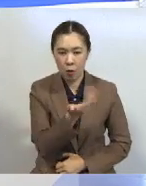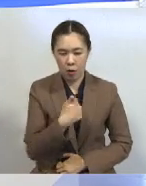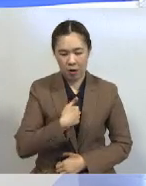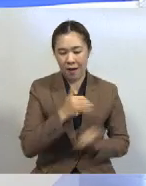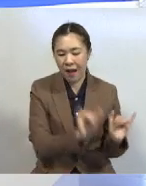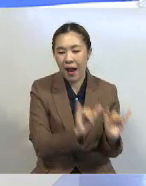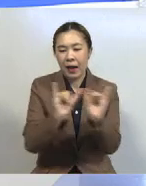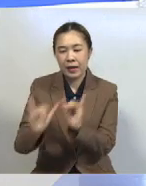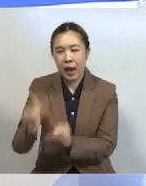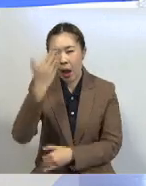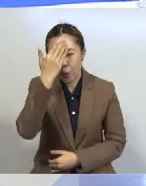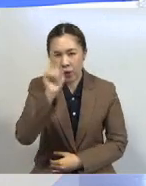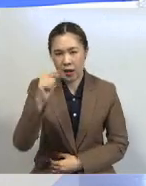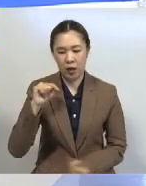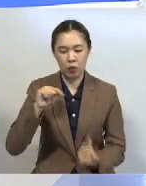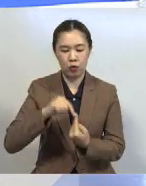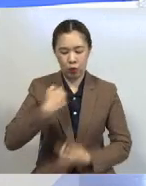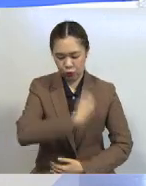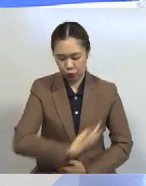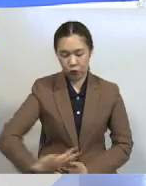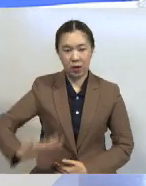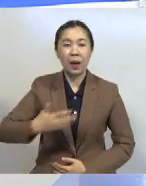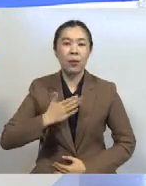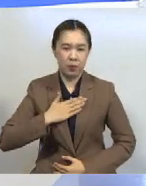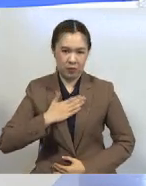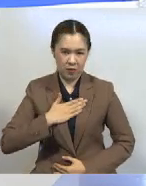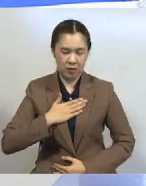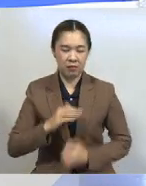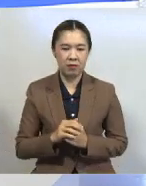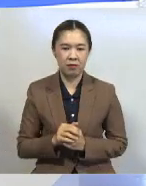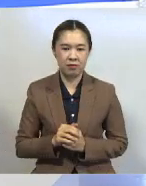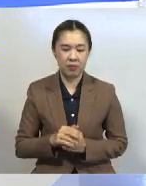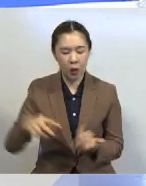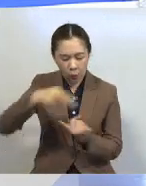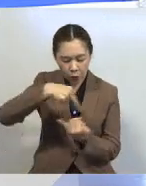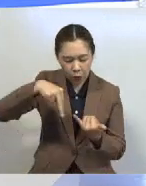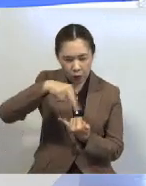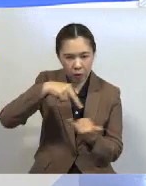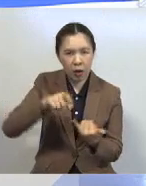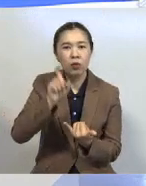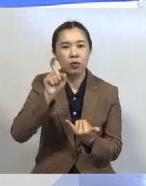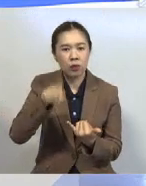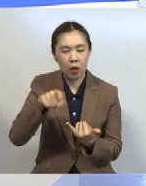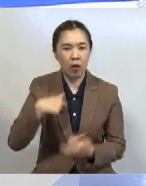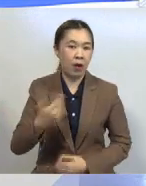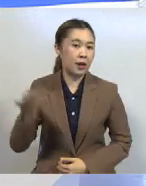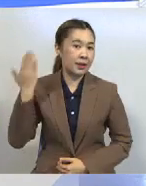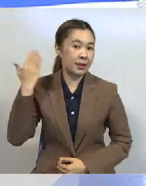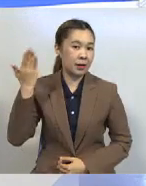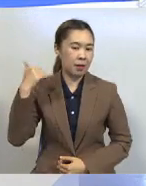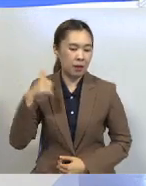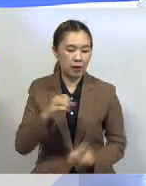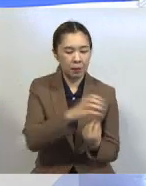ที่เนี่ยก็เพราะว่ามีปัญหาเรื่องของสุขภาพที่จะต้องเดินทางเข้ารับการรักษาอย่างเต็มที่เพราะว่าที่ผ่านมาเวลาเข้า